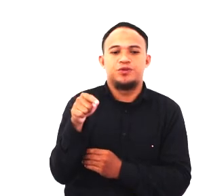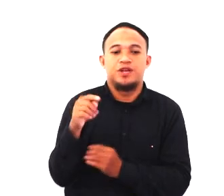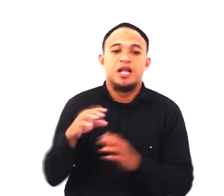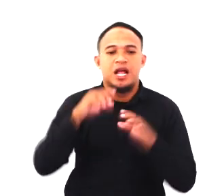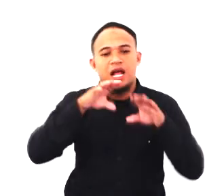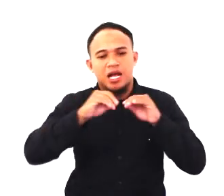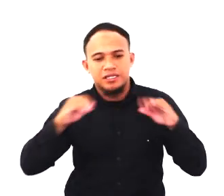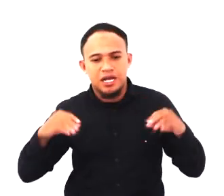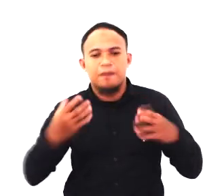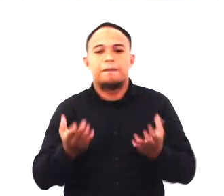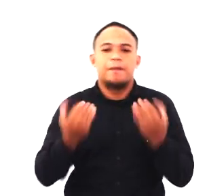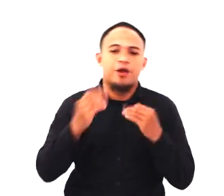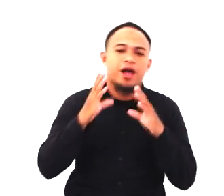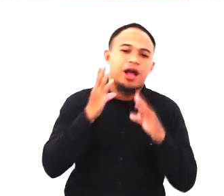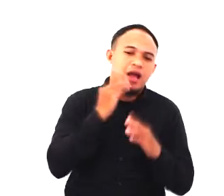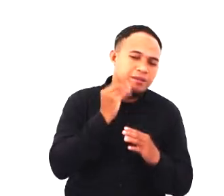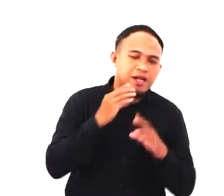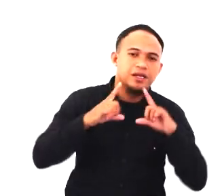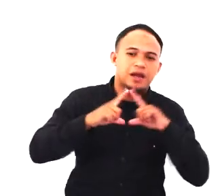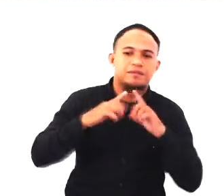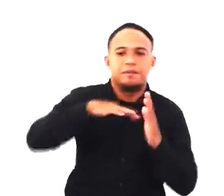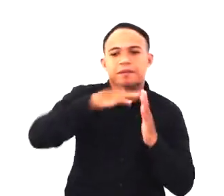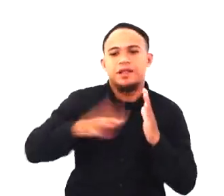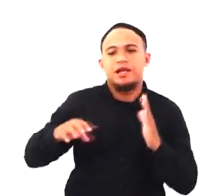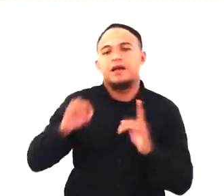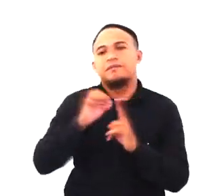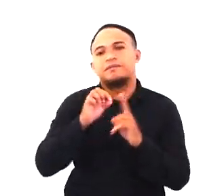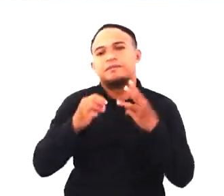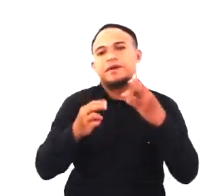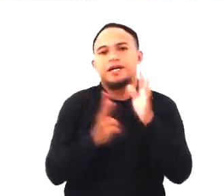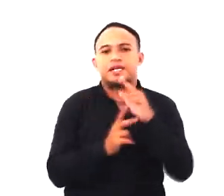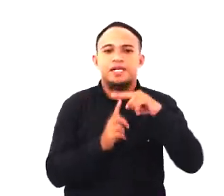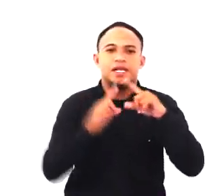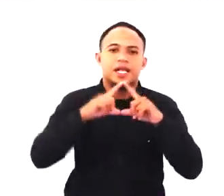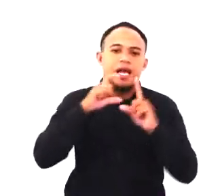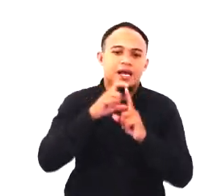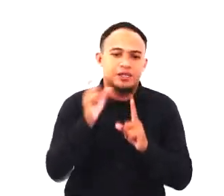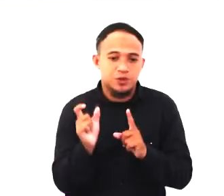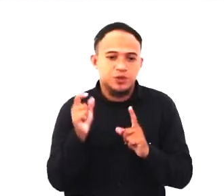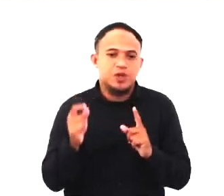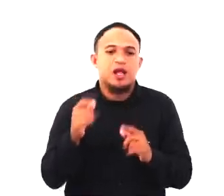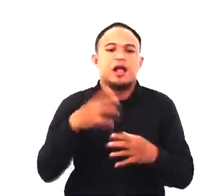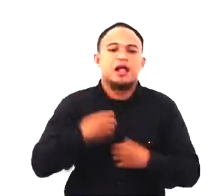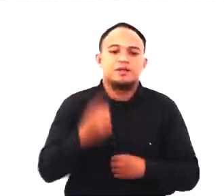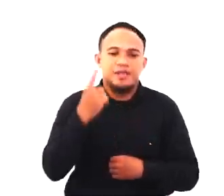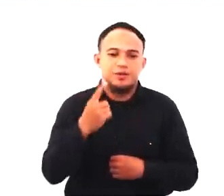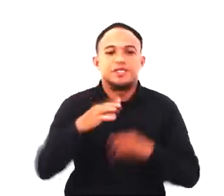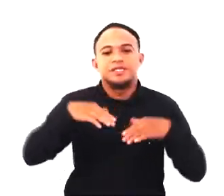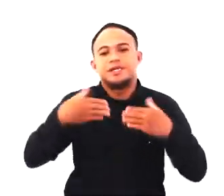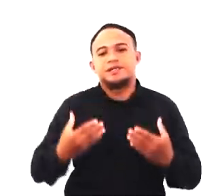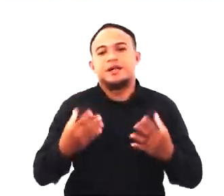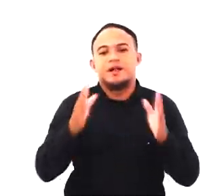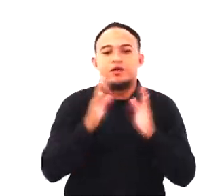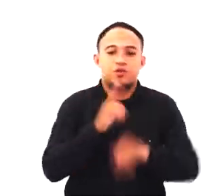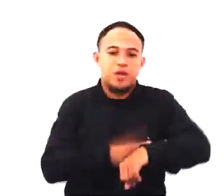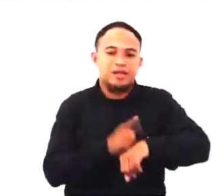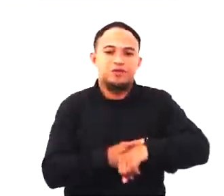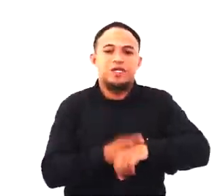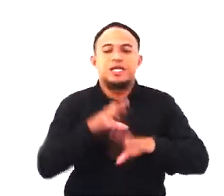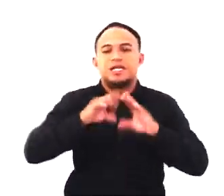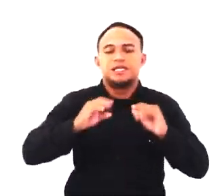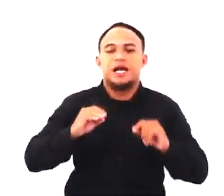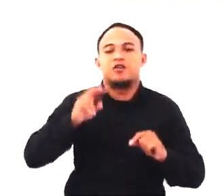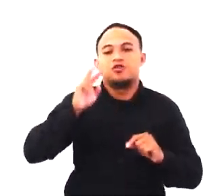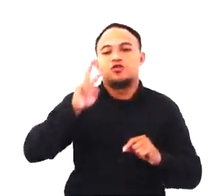dan nilai uangnya itu. Pekerjaan pembangunan pengaman abrasi Pantai Pentadu tahap 1